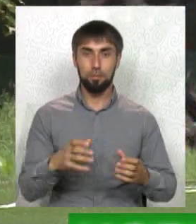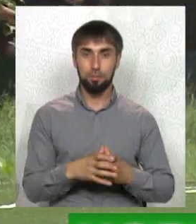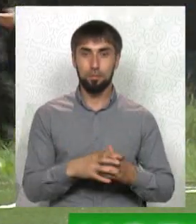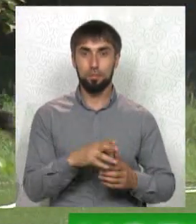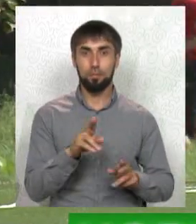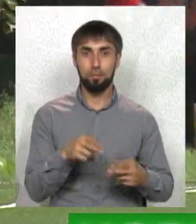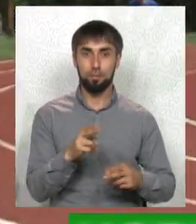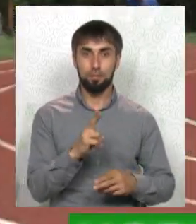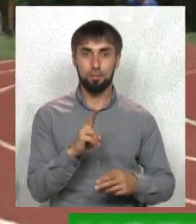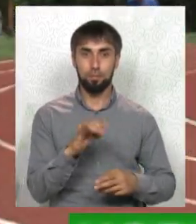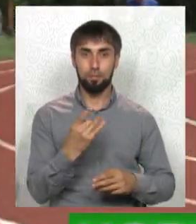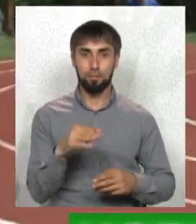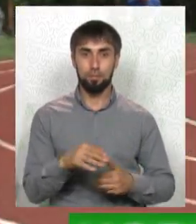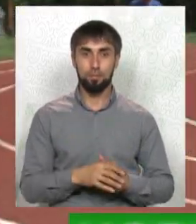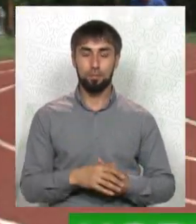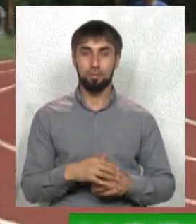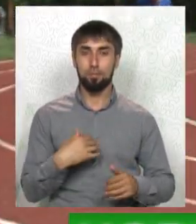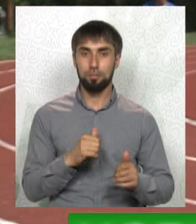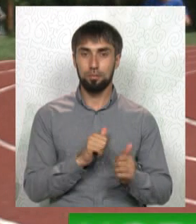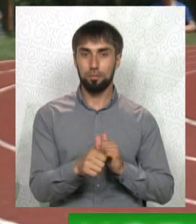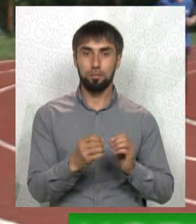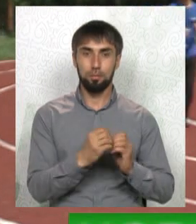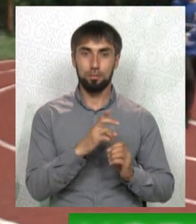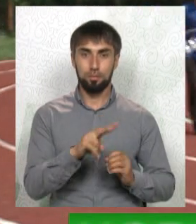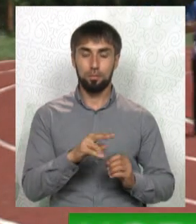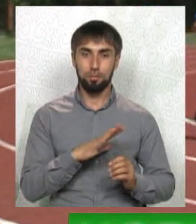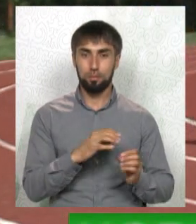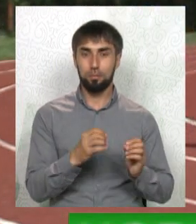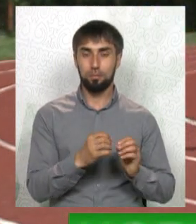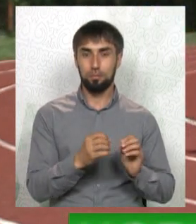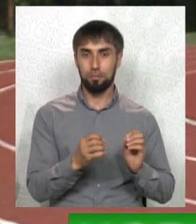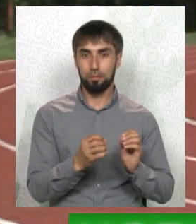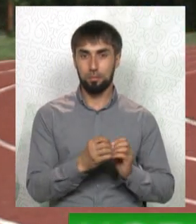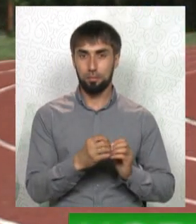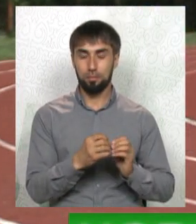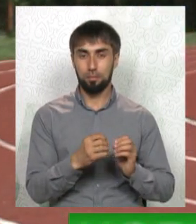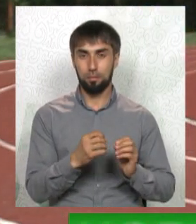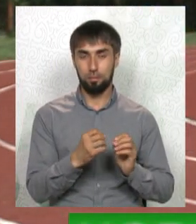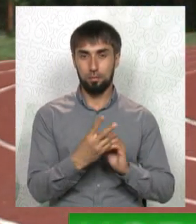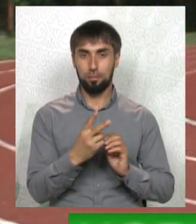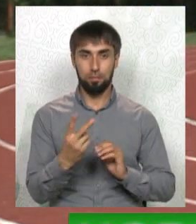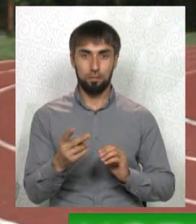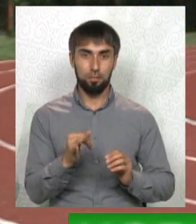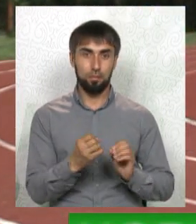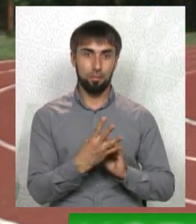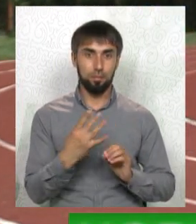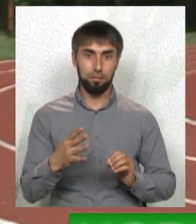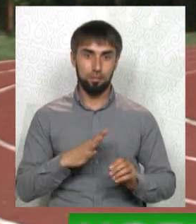состава клуба «Кушт». 10 баллов отрыв, 14, 4, 12, 12, 12. Досрочное.